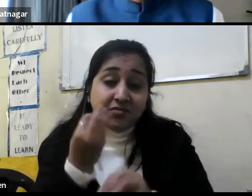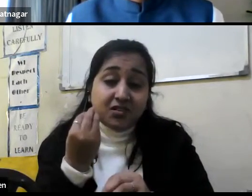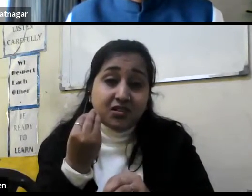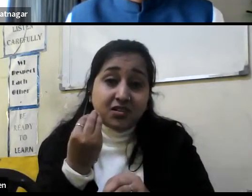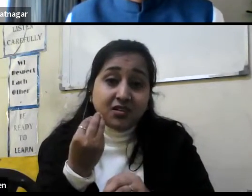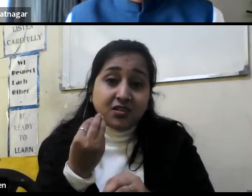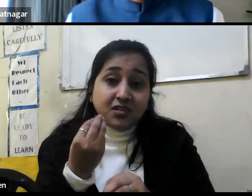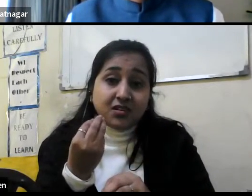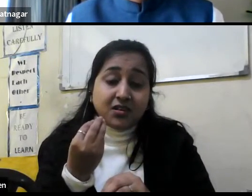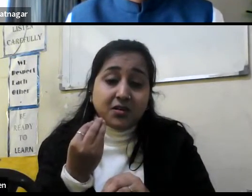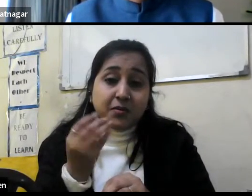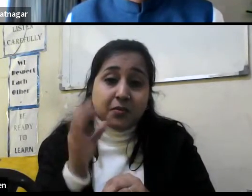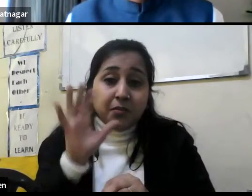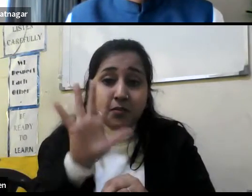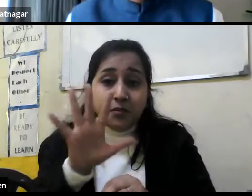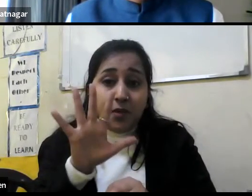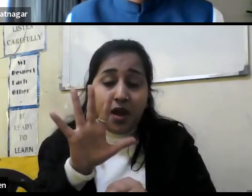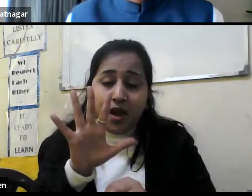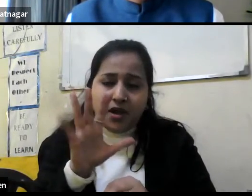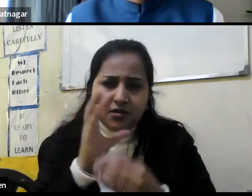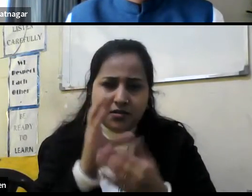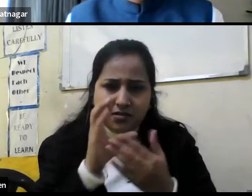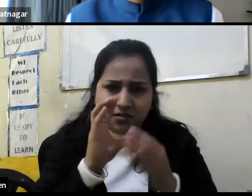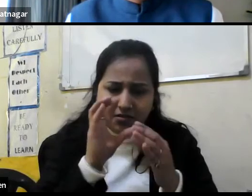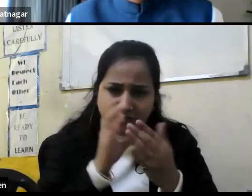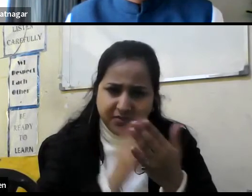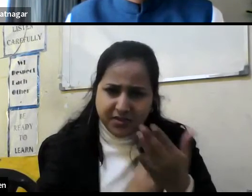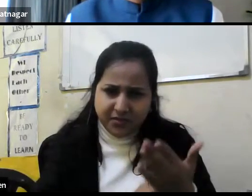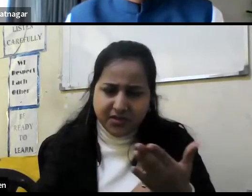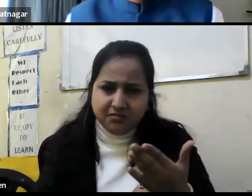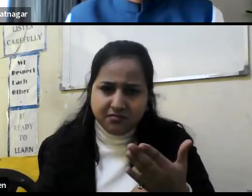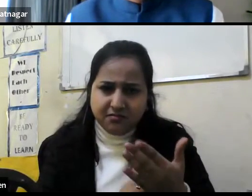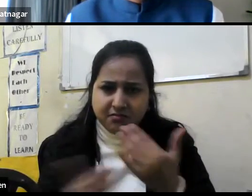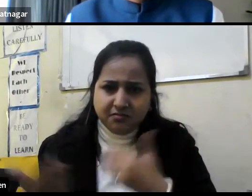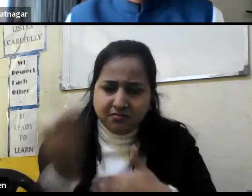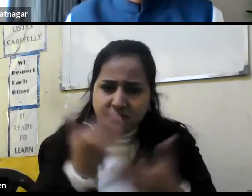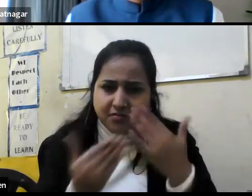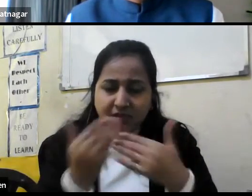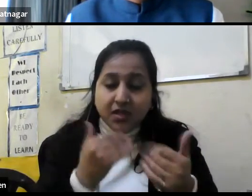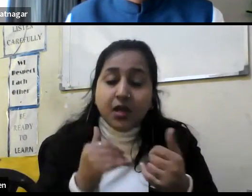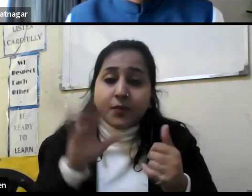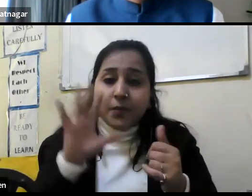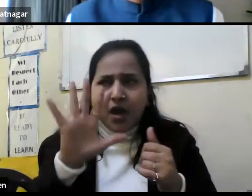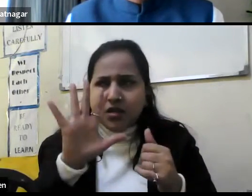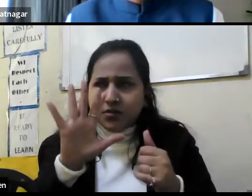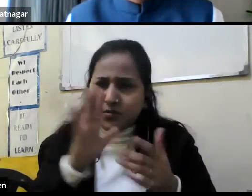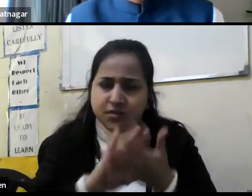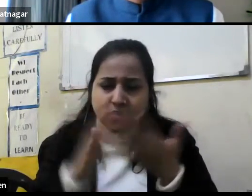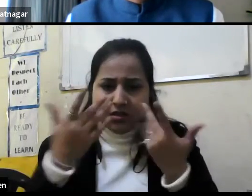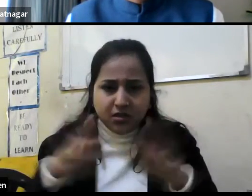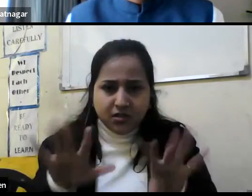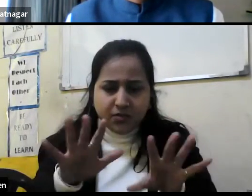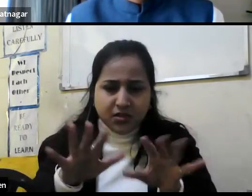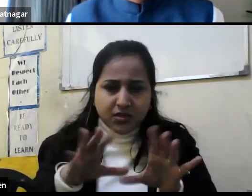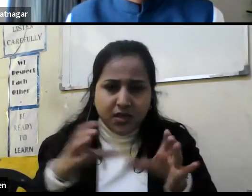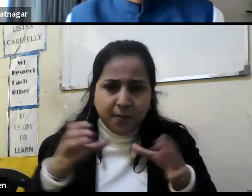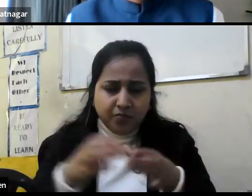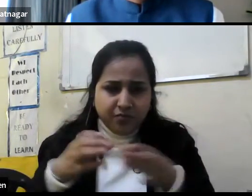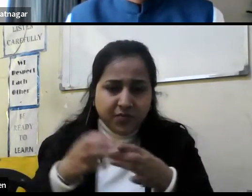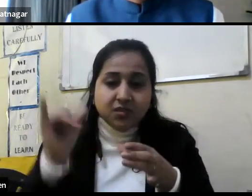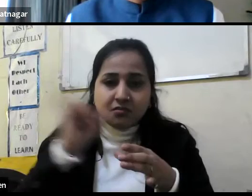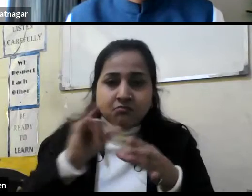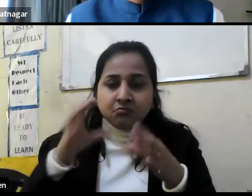चुका हूँ, हर महीने एक बैच रन करता हूँ। अभी तक मैं वो टीम कंप्यूटर्स और जान पहचान के लोगों के लिए कर रहा हूँ। आई बी वेरी हैप्पी